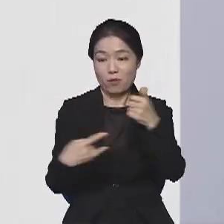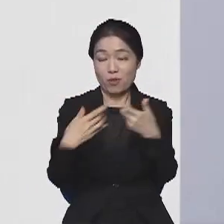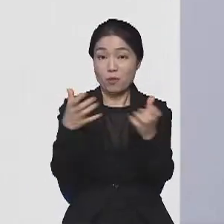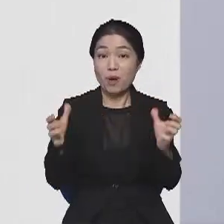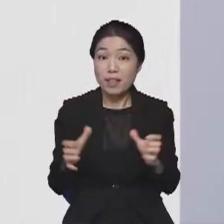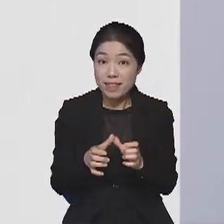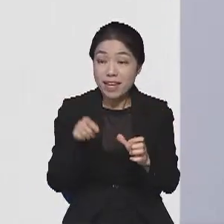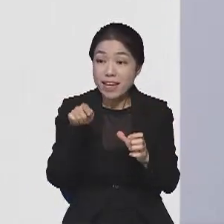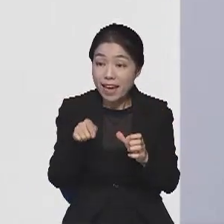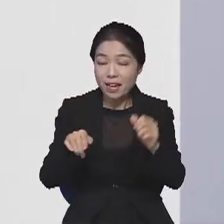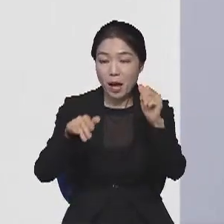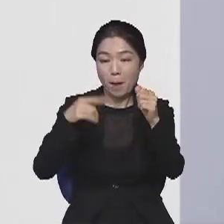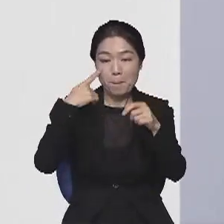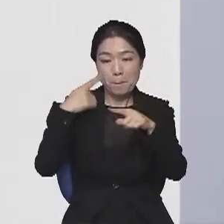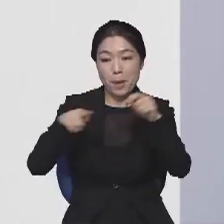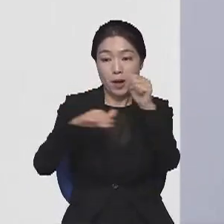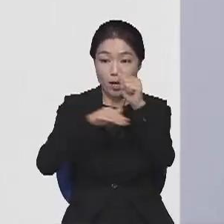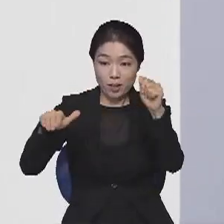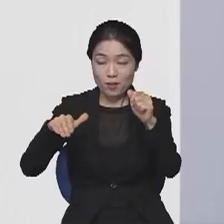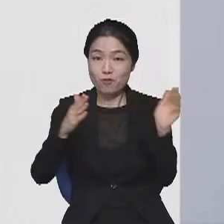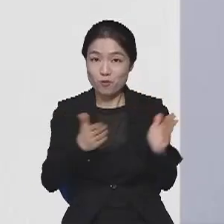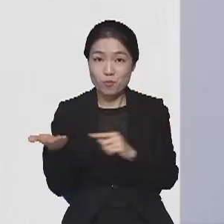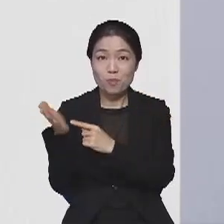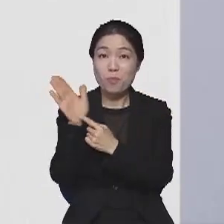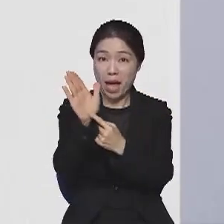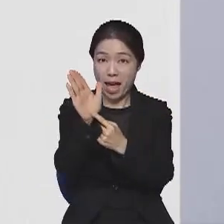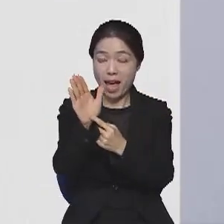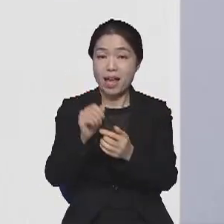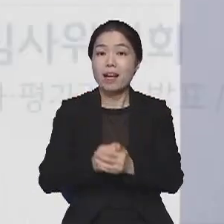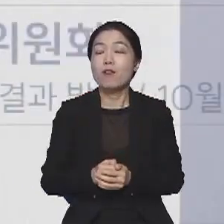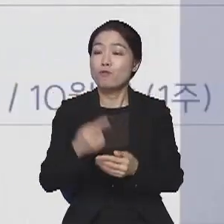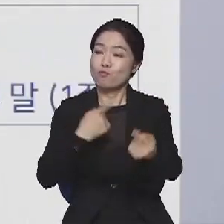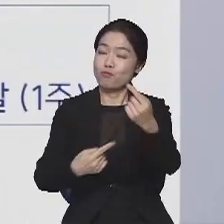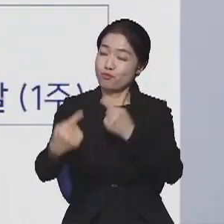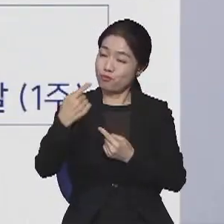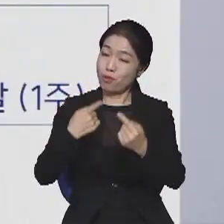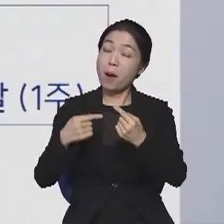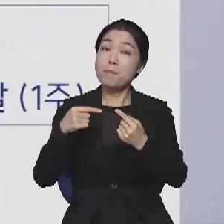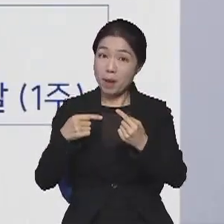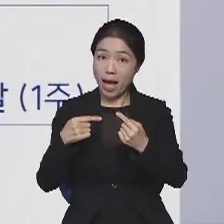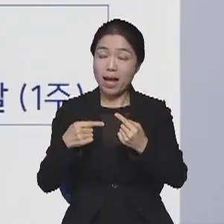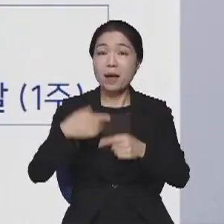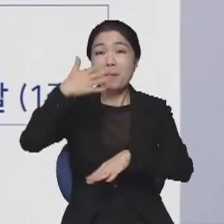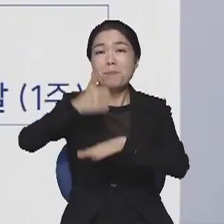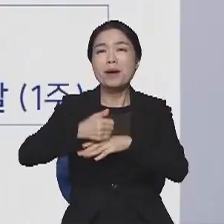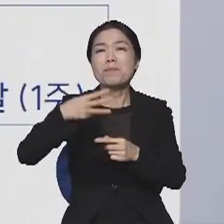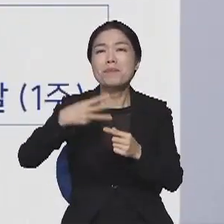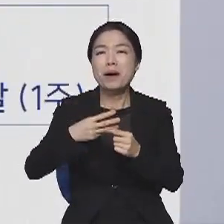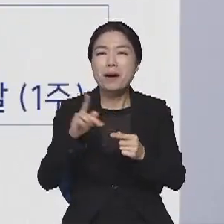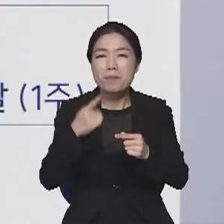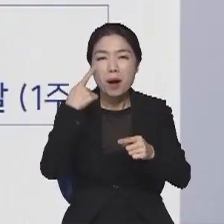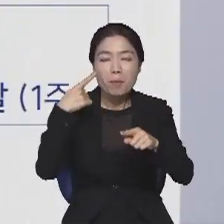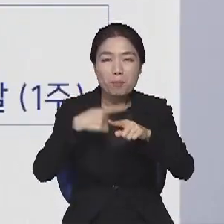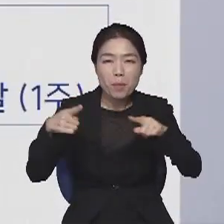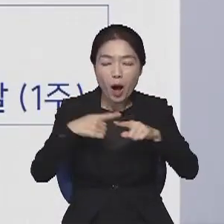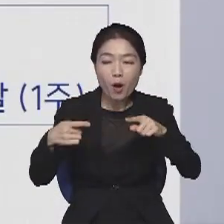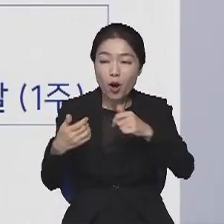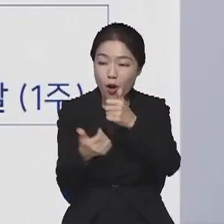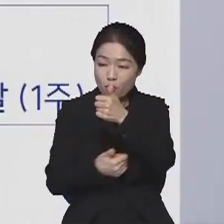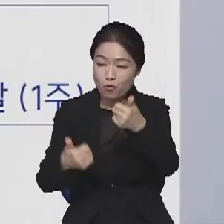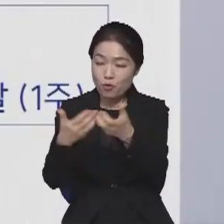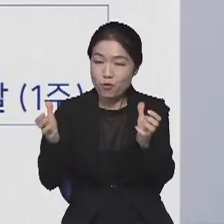사전심사위원회가 평가 기준을 마련해 발표합니다. 제안서가 접수되면 마지막 3단계인